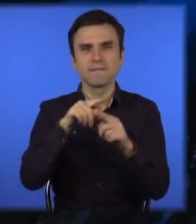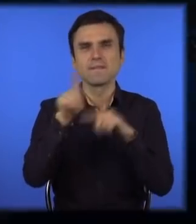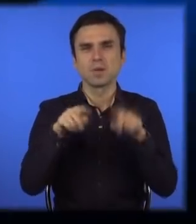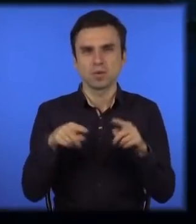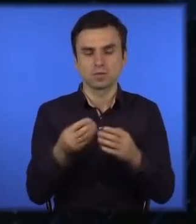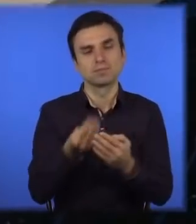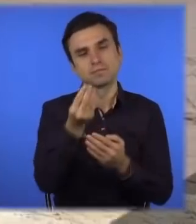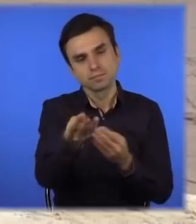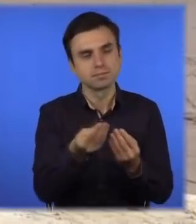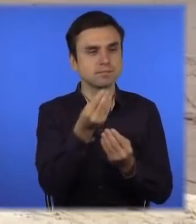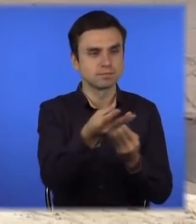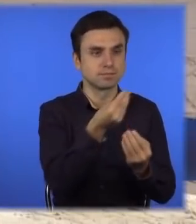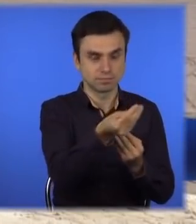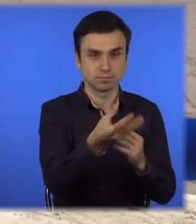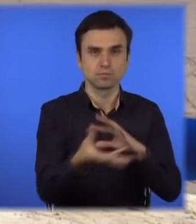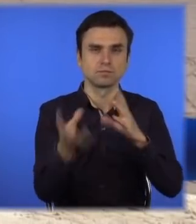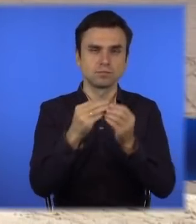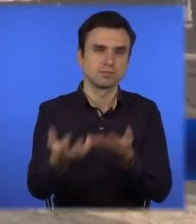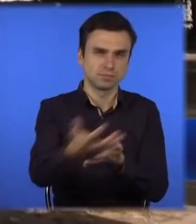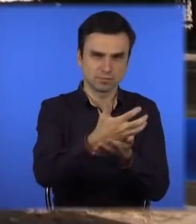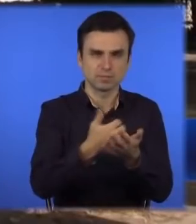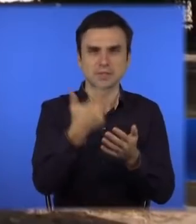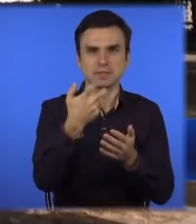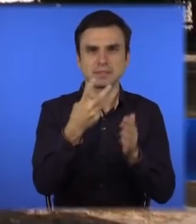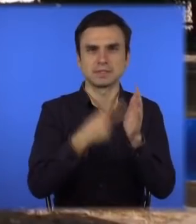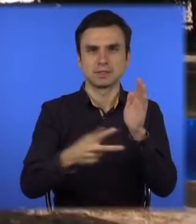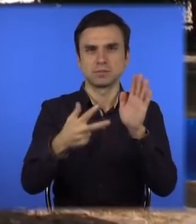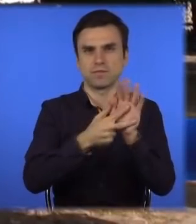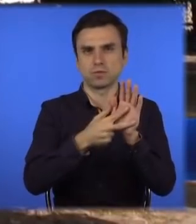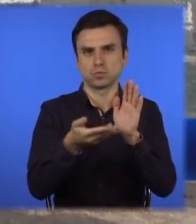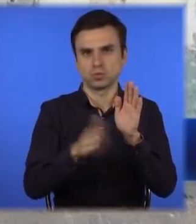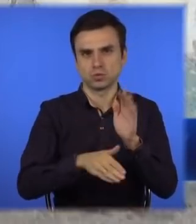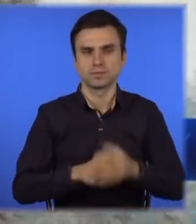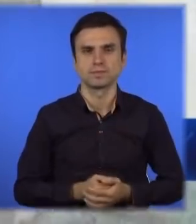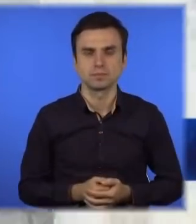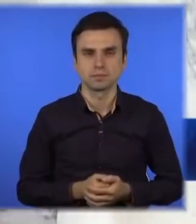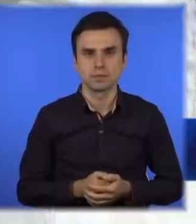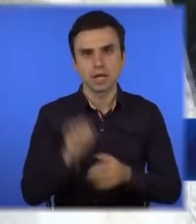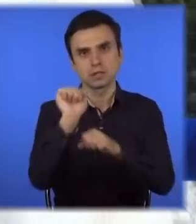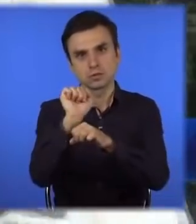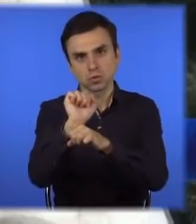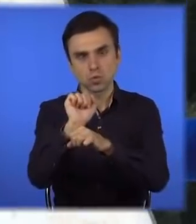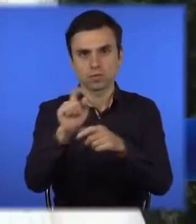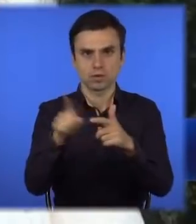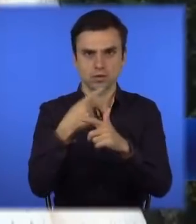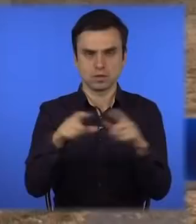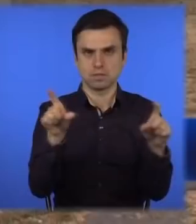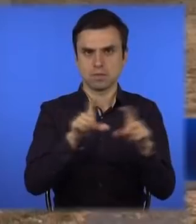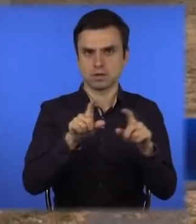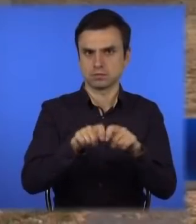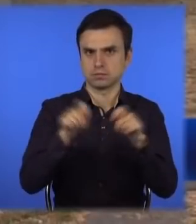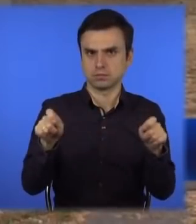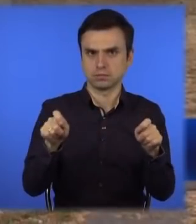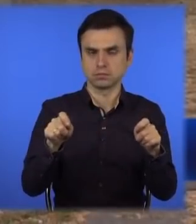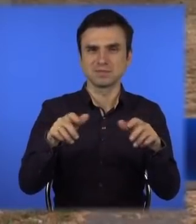аркушів. Зупинка чи магазин? Місцеві мешканці не можуть поділити зупиночний павільйон «Суха балка». Про